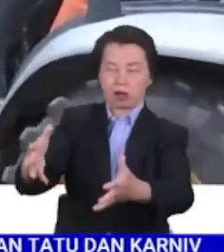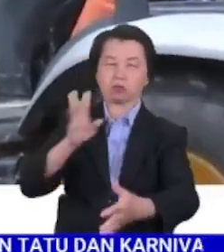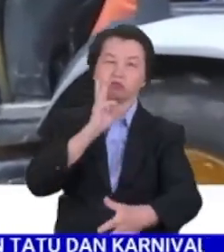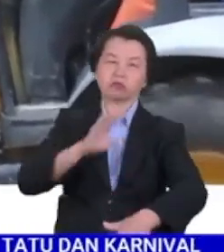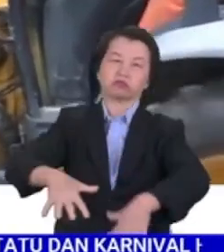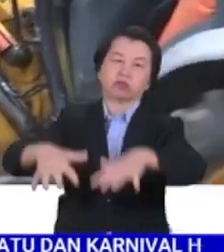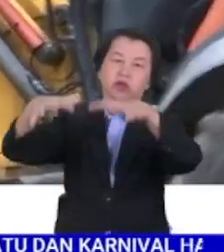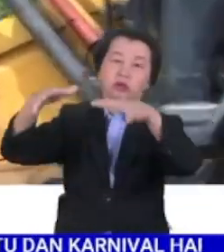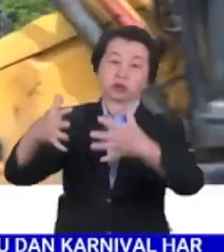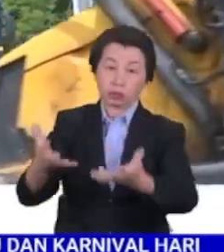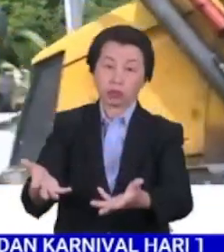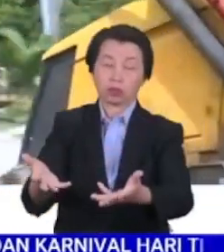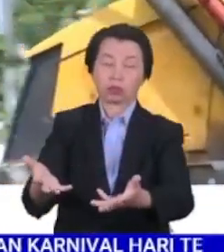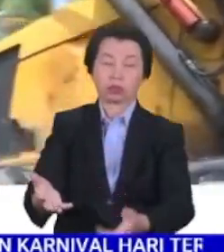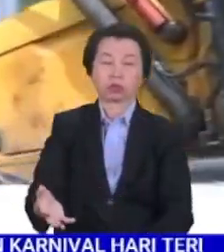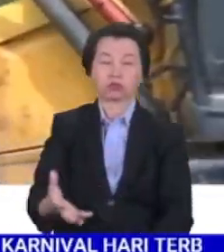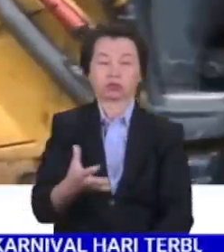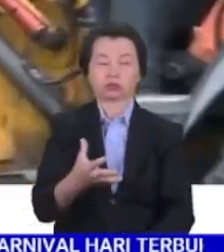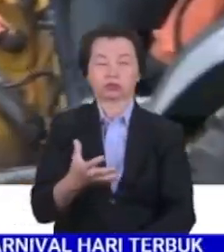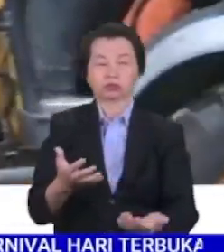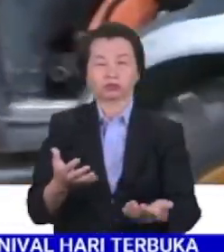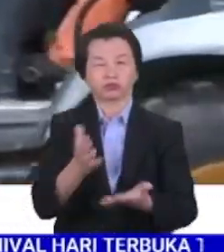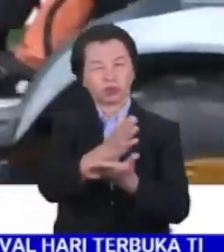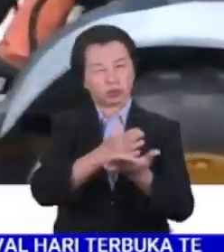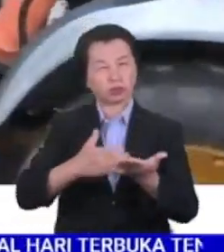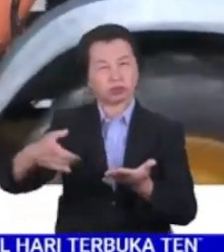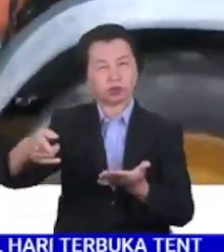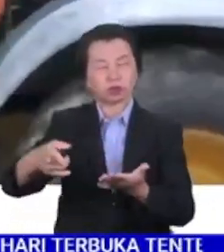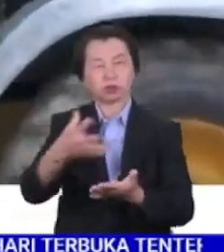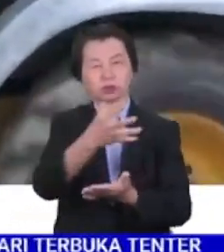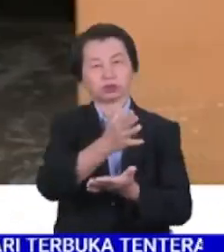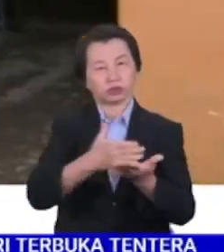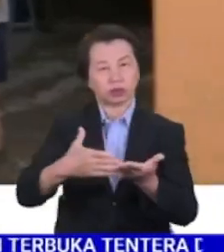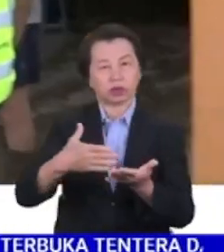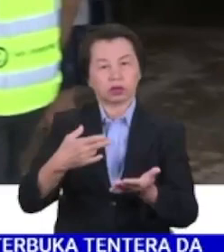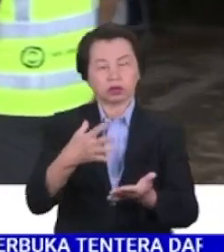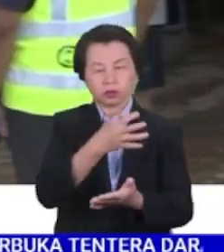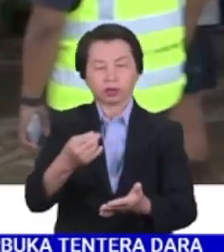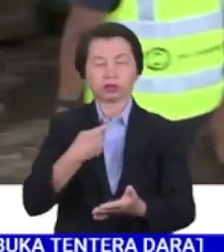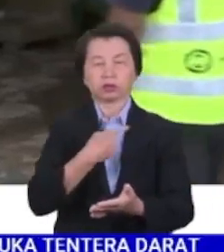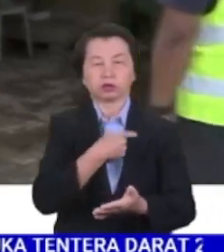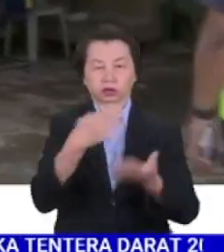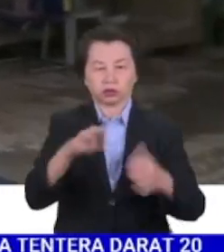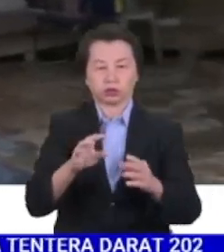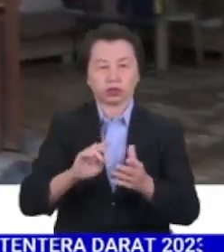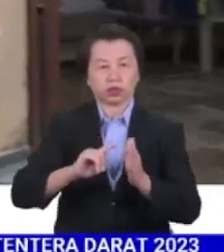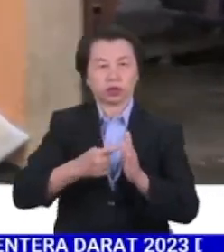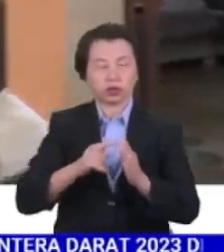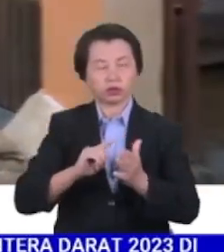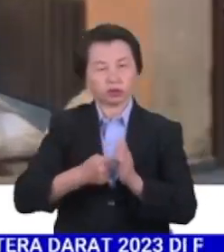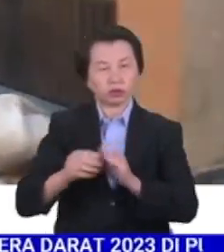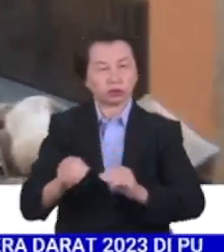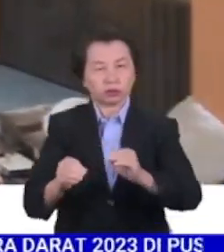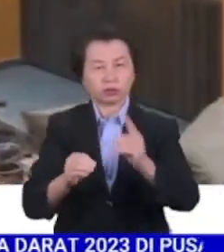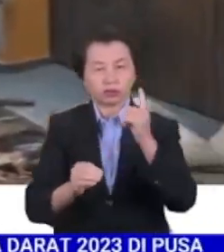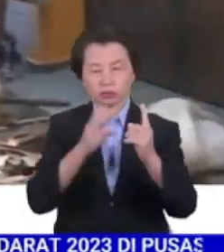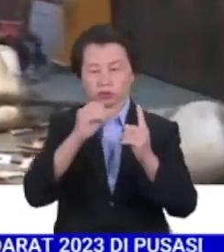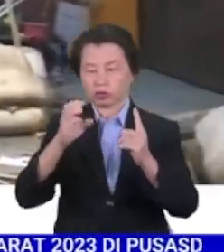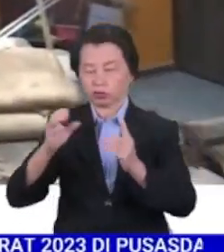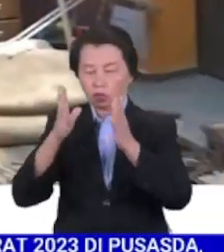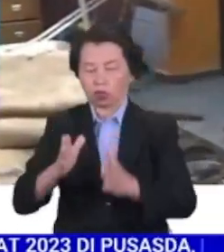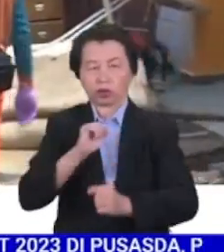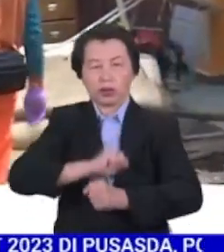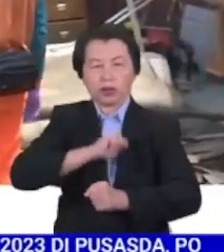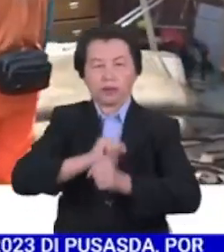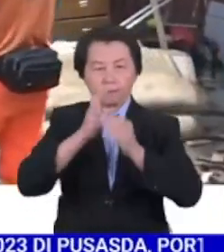banjir. Jadi sebahagian di samping itu juga, kita telah deploy atau menggalakkan hampir 100 orang